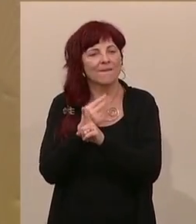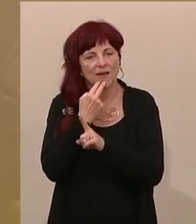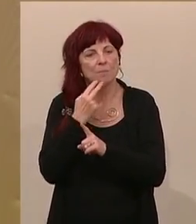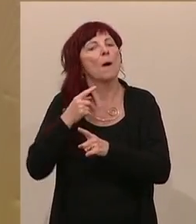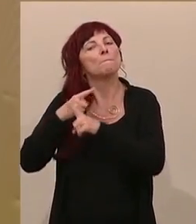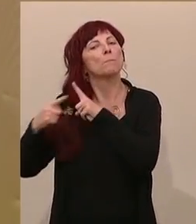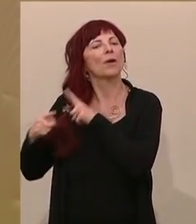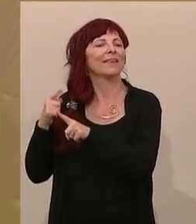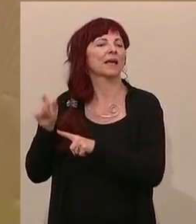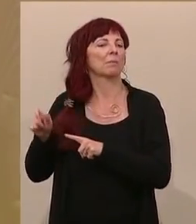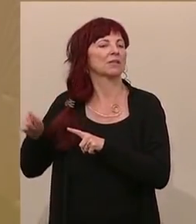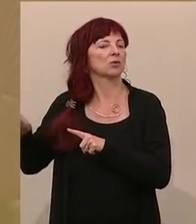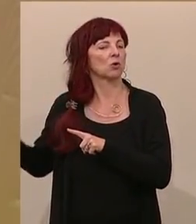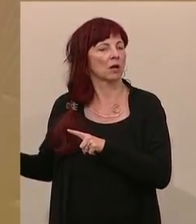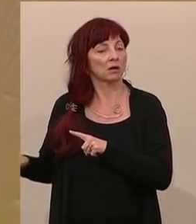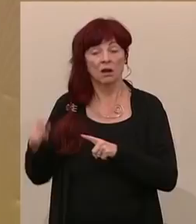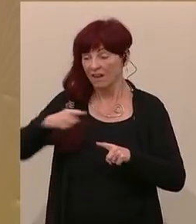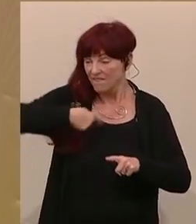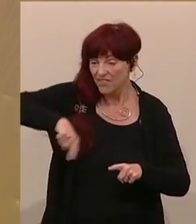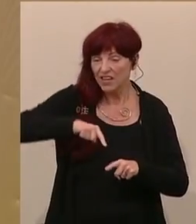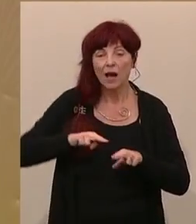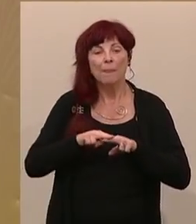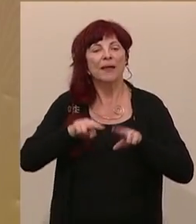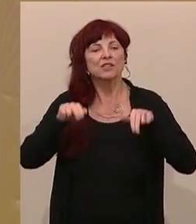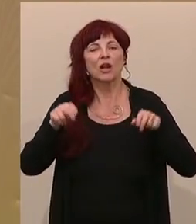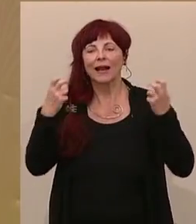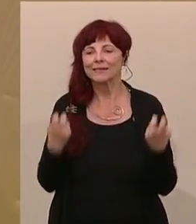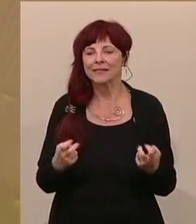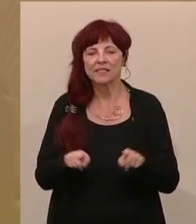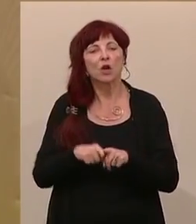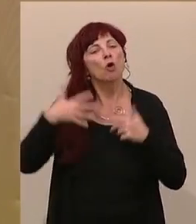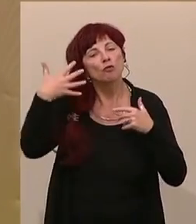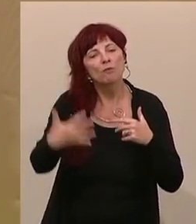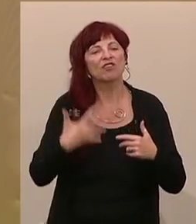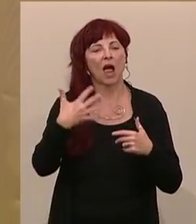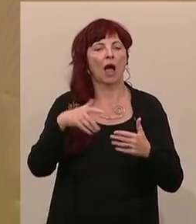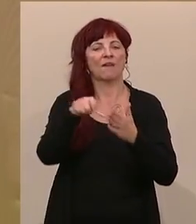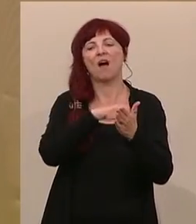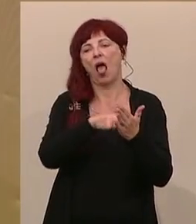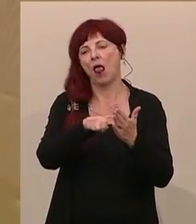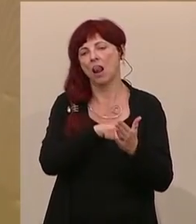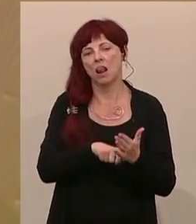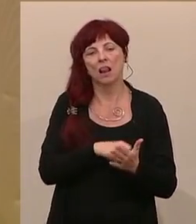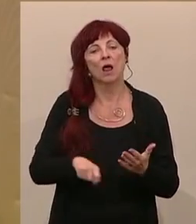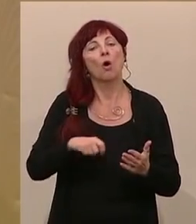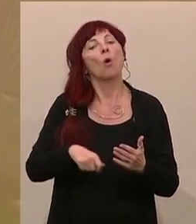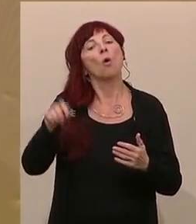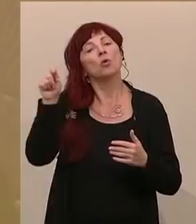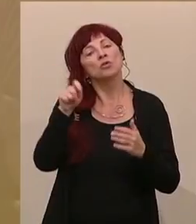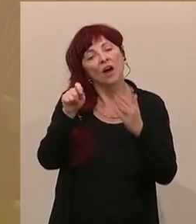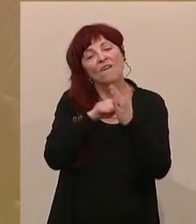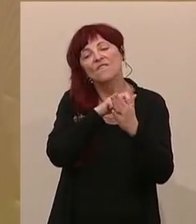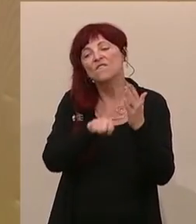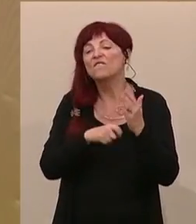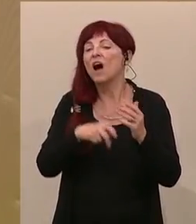gewählt bei regelmäßigen Wahlen, alle 5 Jahre, wo das Volk, das Wahlvolk eben seinen Willen ausdrücken kann, welches Programm für